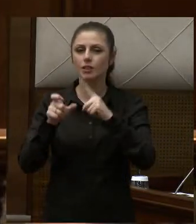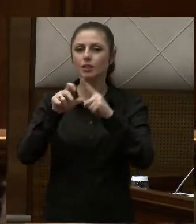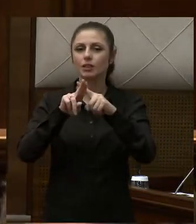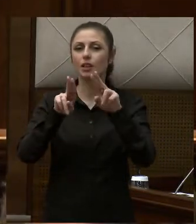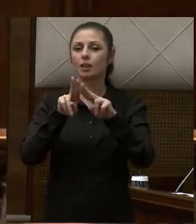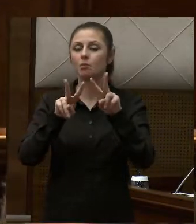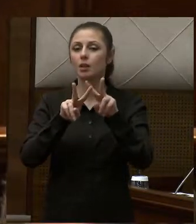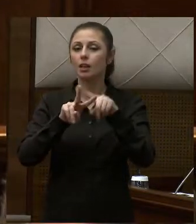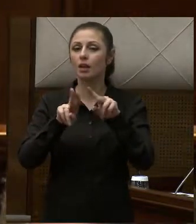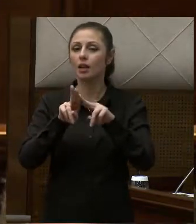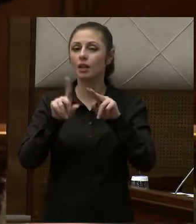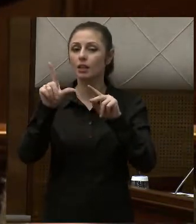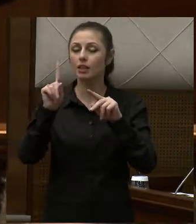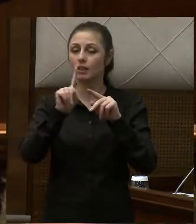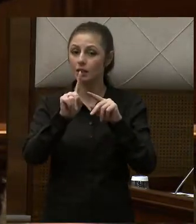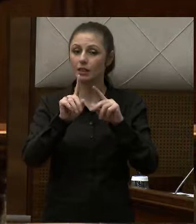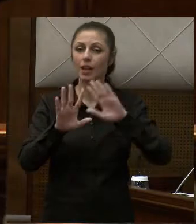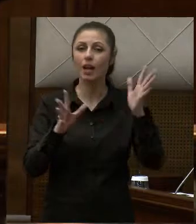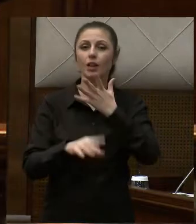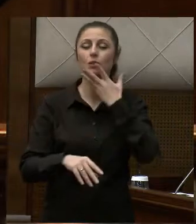Çakmaklı'nın en güzel yerinde